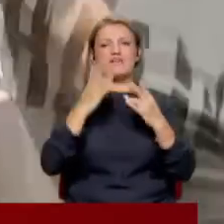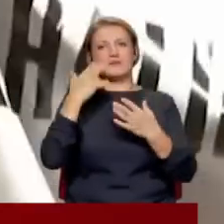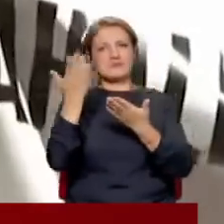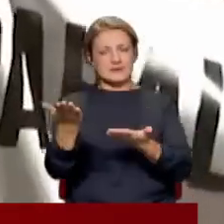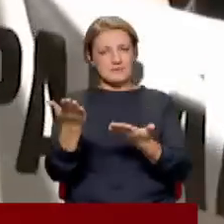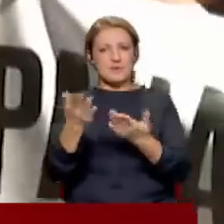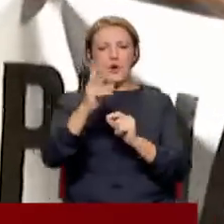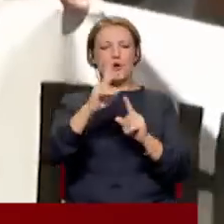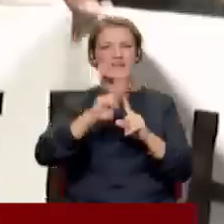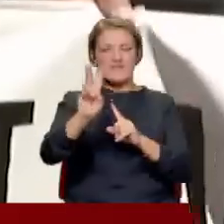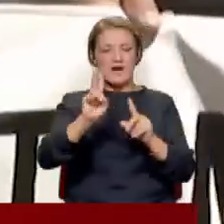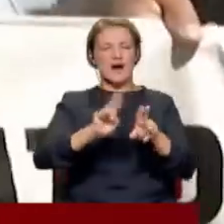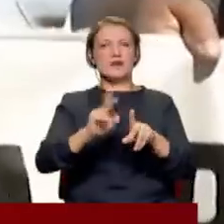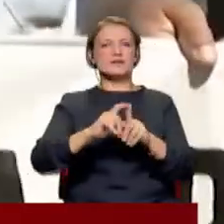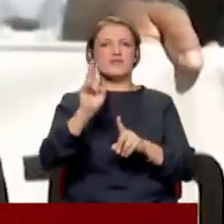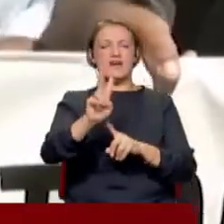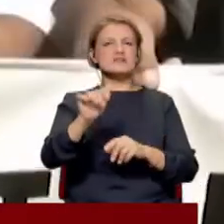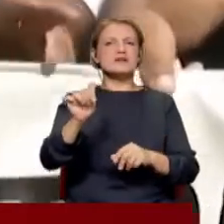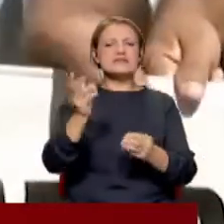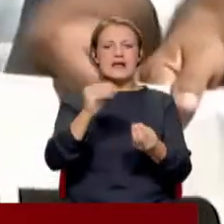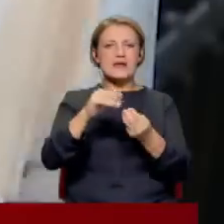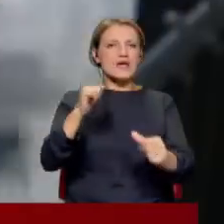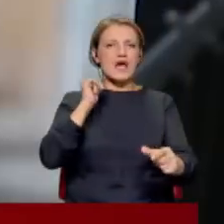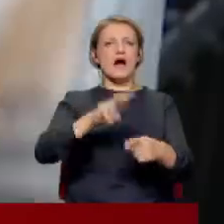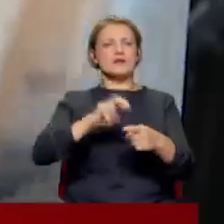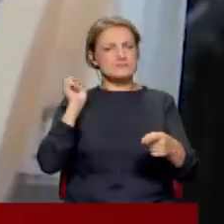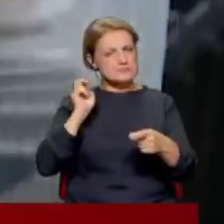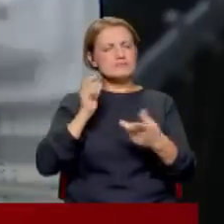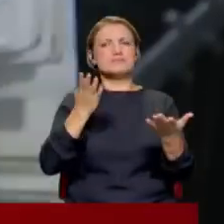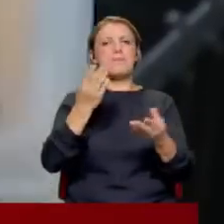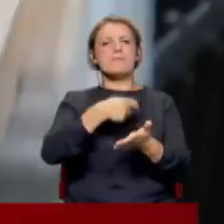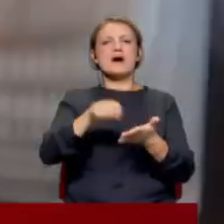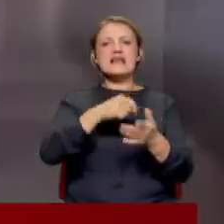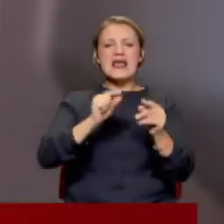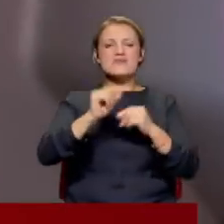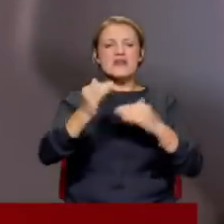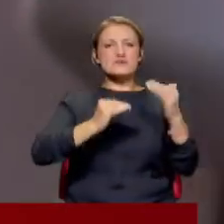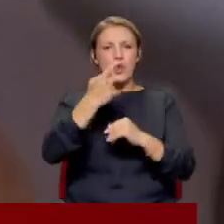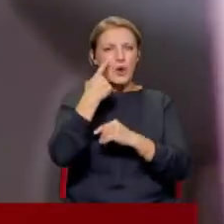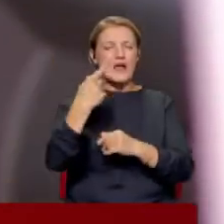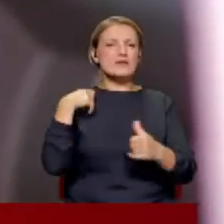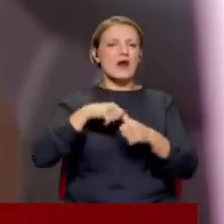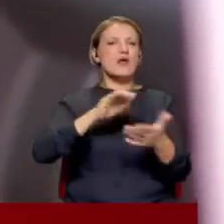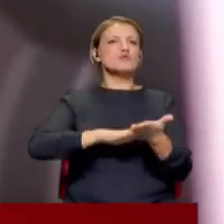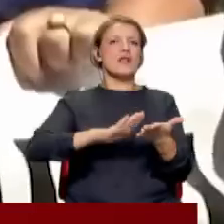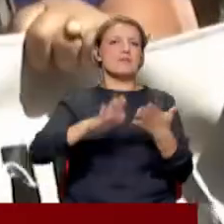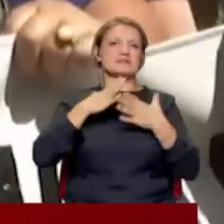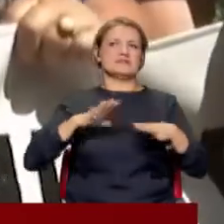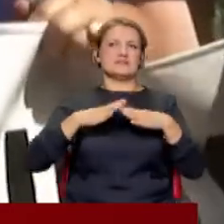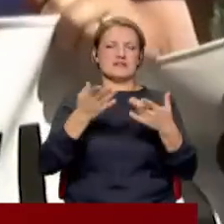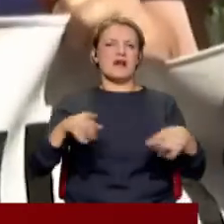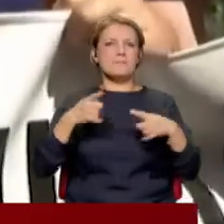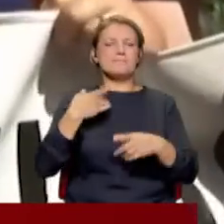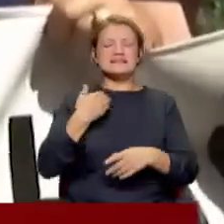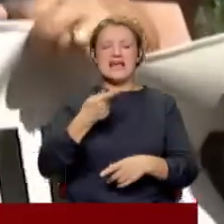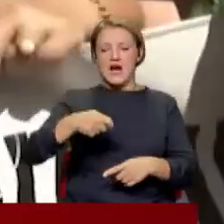hanımları. ÖTV, KDV zamlarının geri alınmasını, maaşlarının enflasyona göre yeniden güncellenmesini istediler. Bize